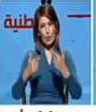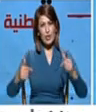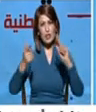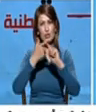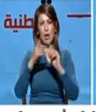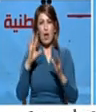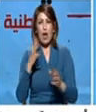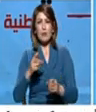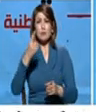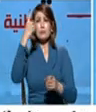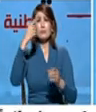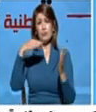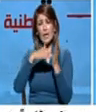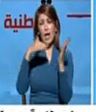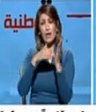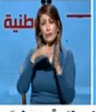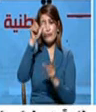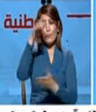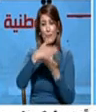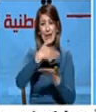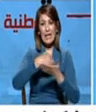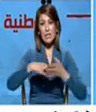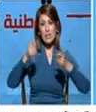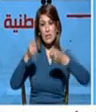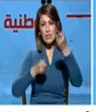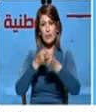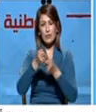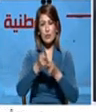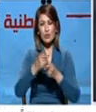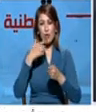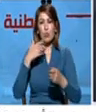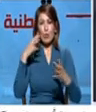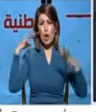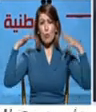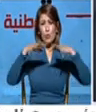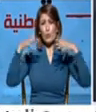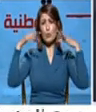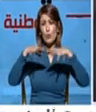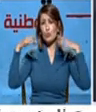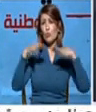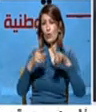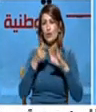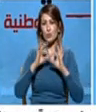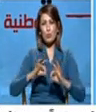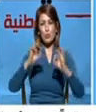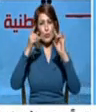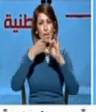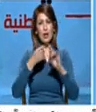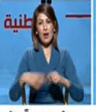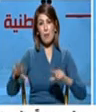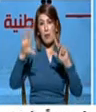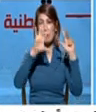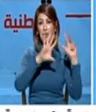الف مكتب بريد وشهدنا معناتها اه تدافع كبير كان فيه تقريبا ثمانيه